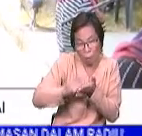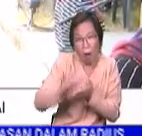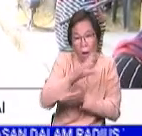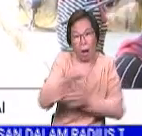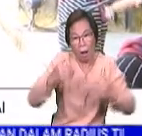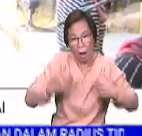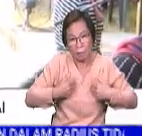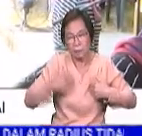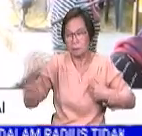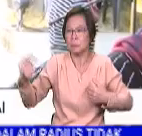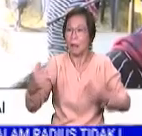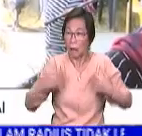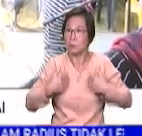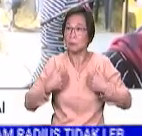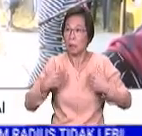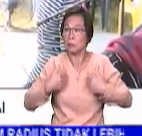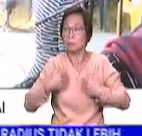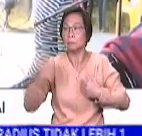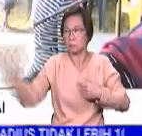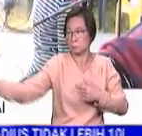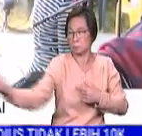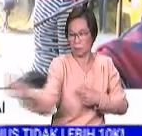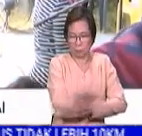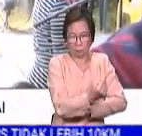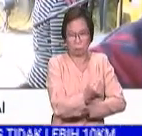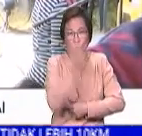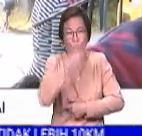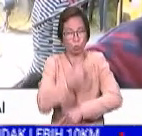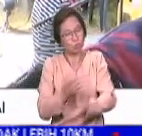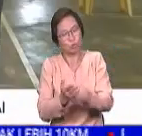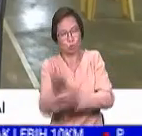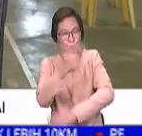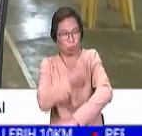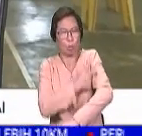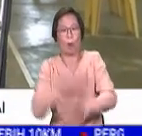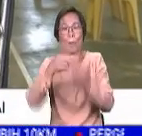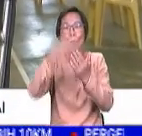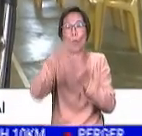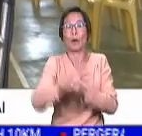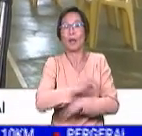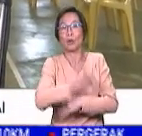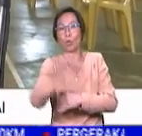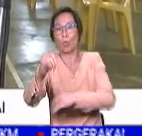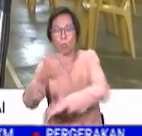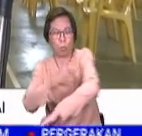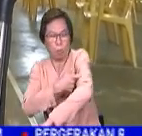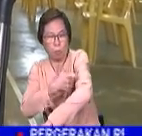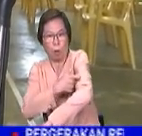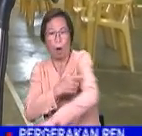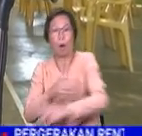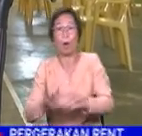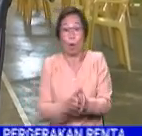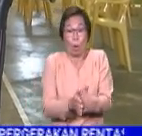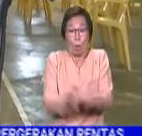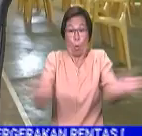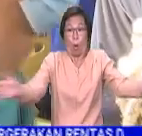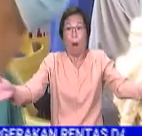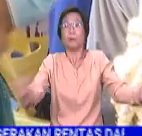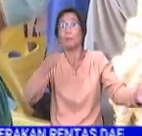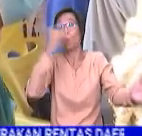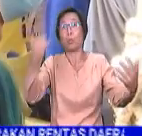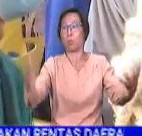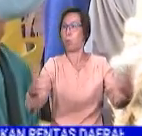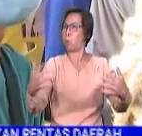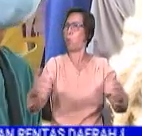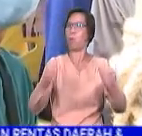yang Trump secara mungkin yang kita akan pertimbangkan program outreach ini akan diteruskan Ke kawasan lebih luas berikutan